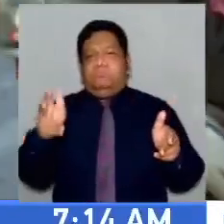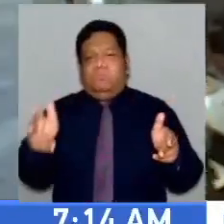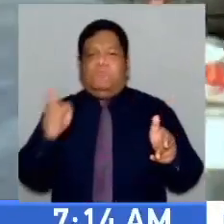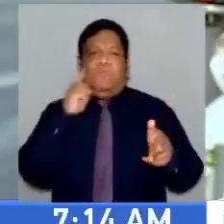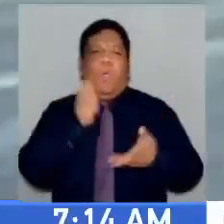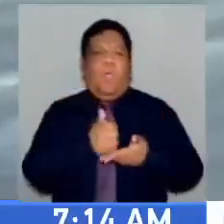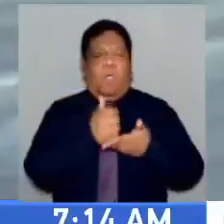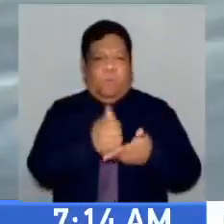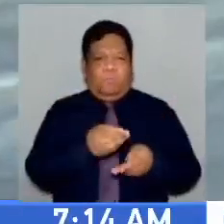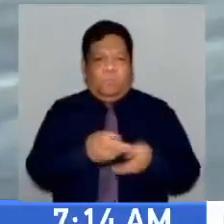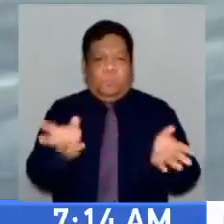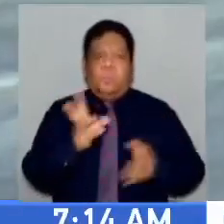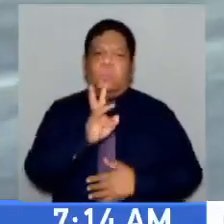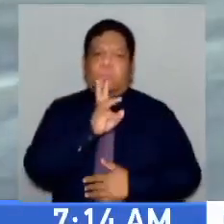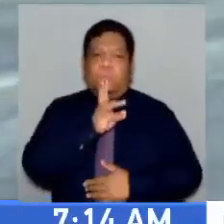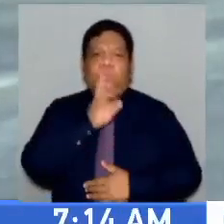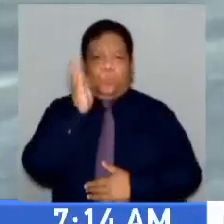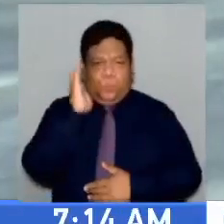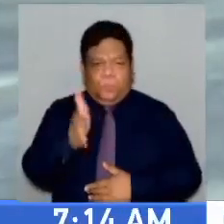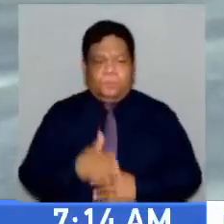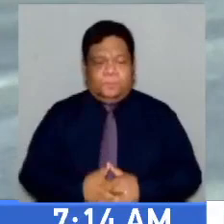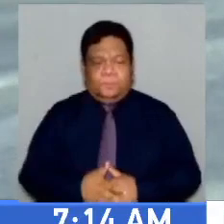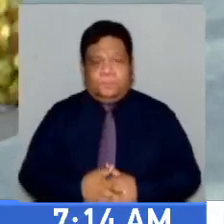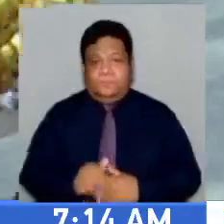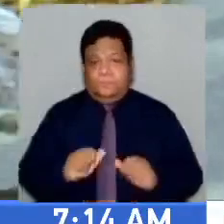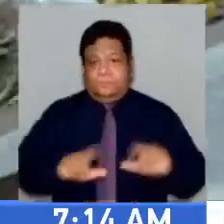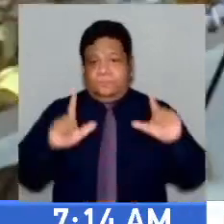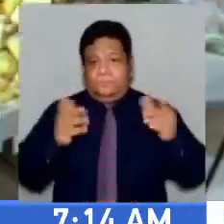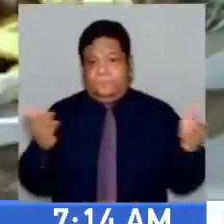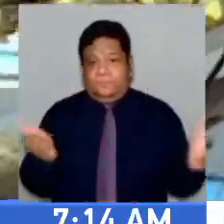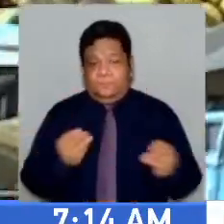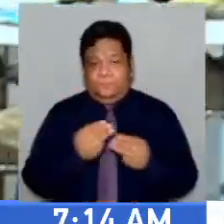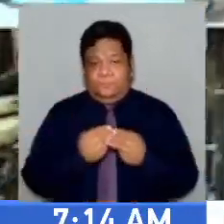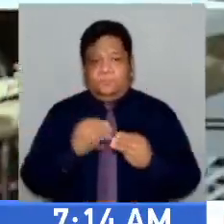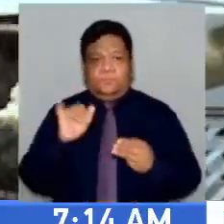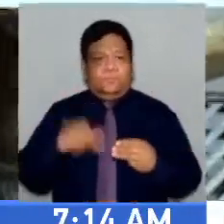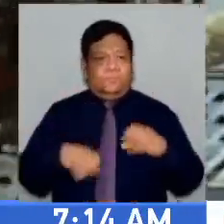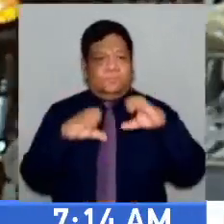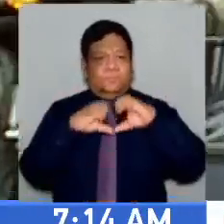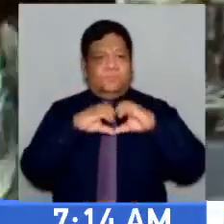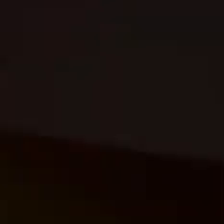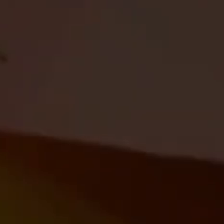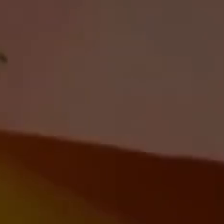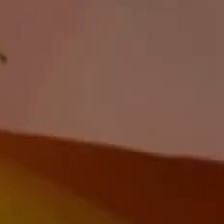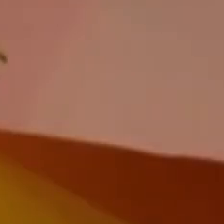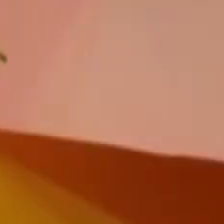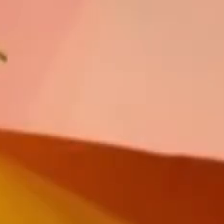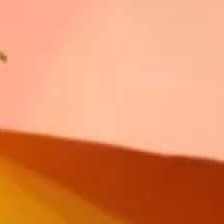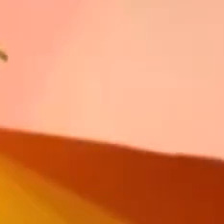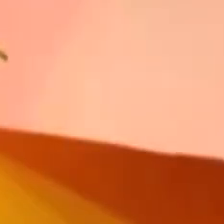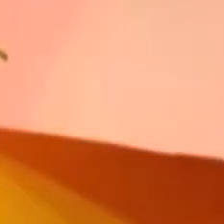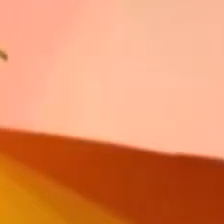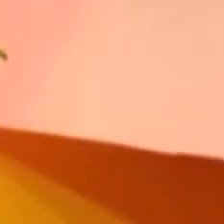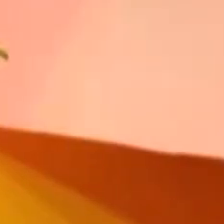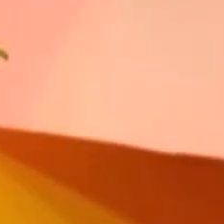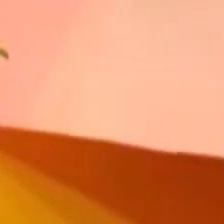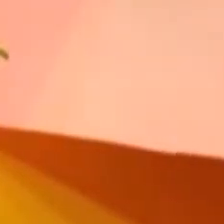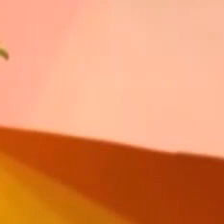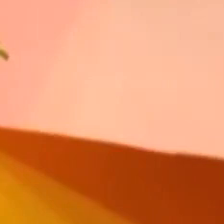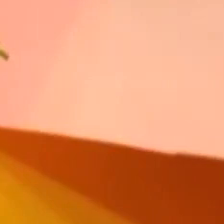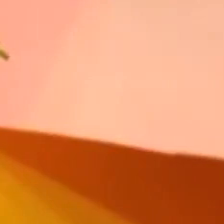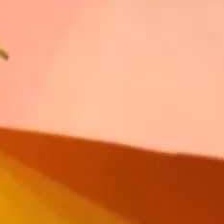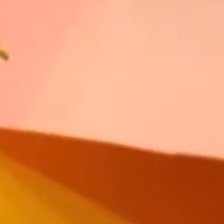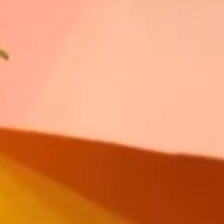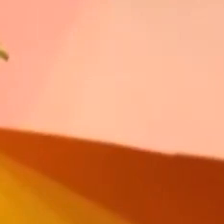residente. Live mula rito sa Muntinlupa City, ako si Nico Wahe para sa GMA Integrated News. Kapuso, mauna ka sa